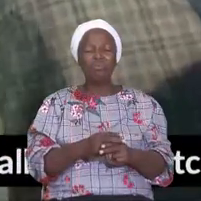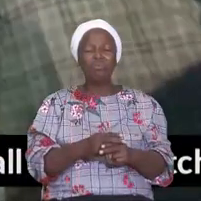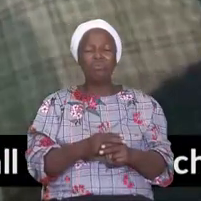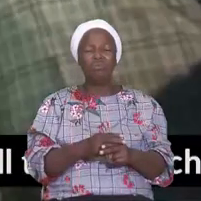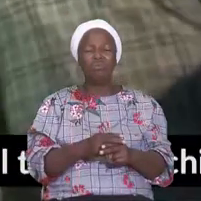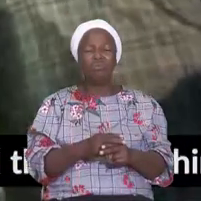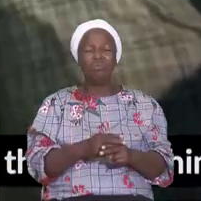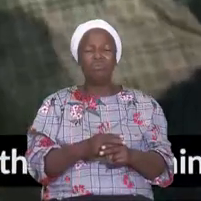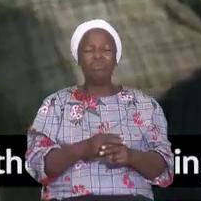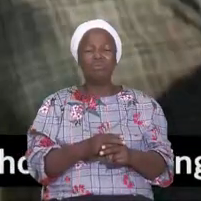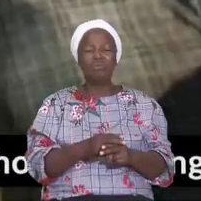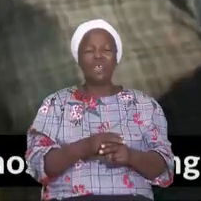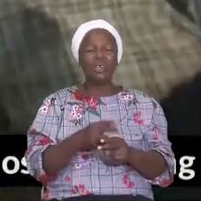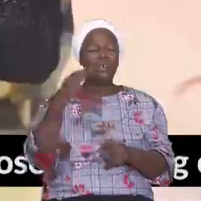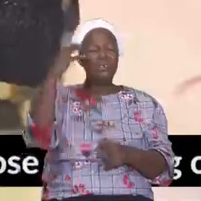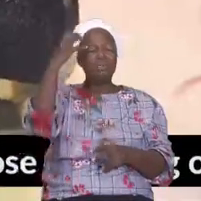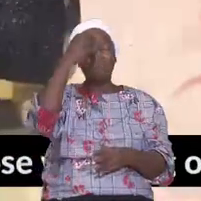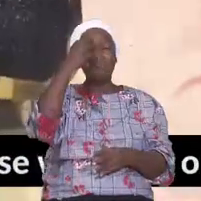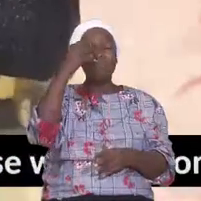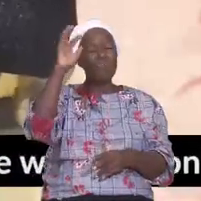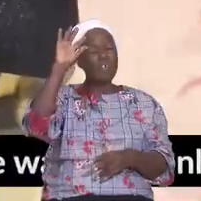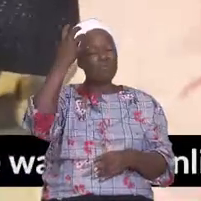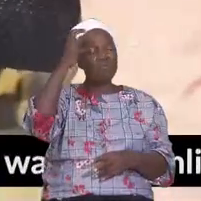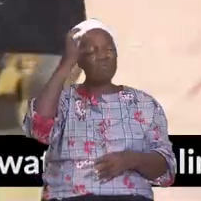instantanément, au nom de Jésus.